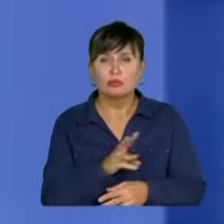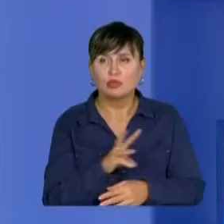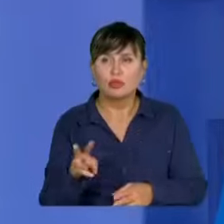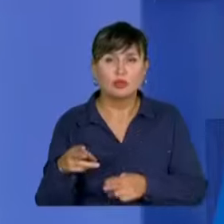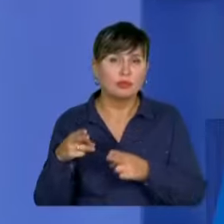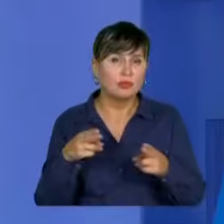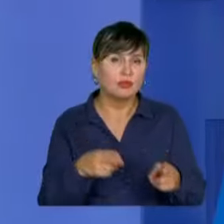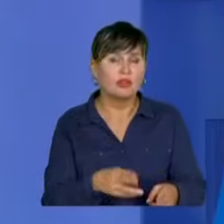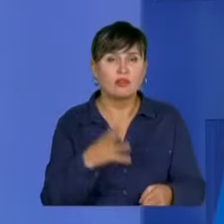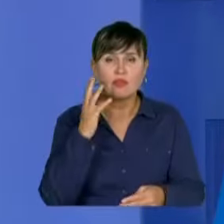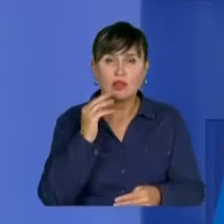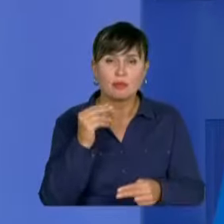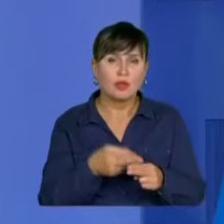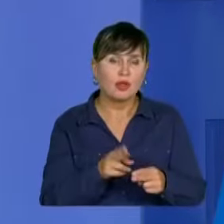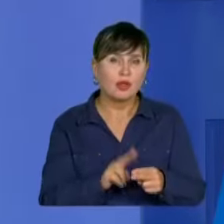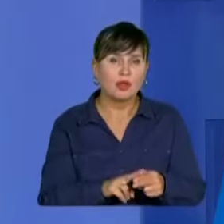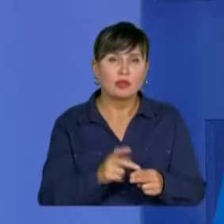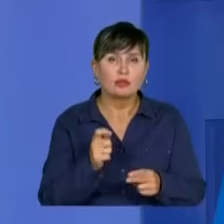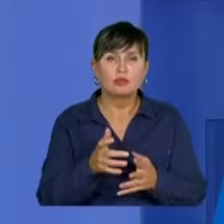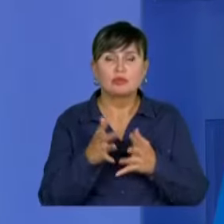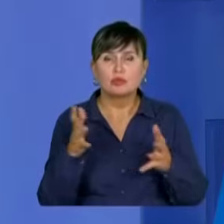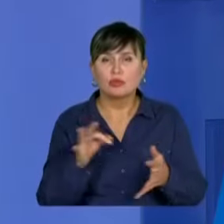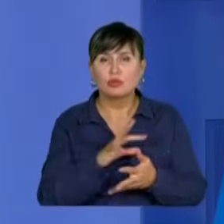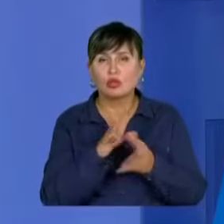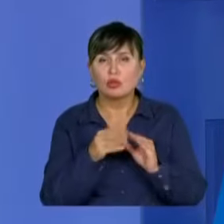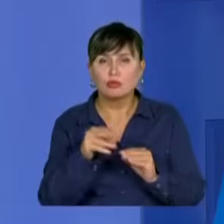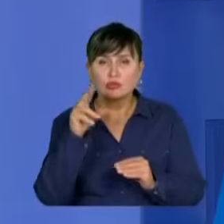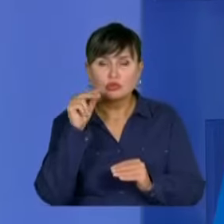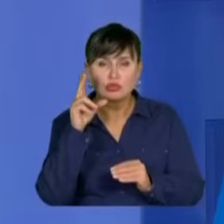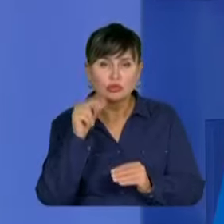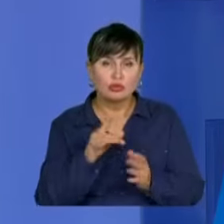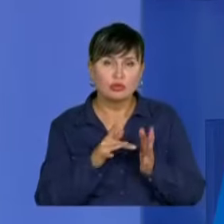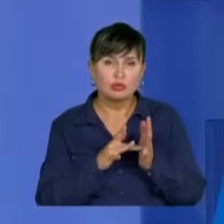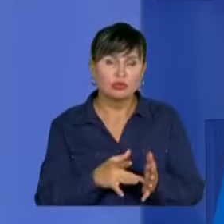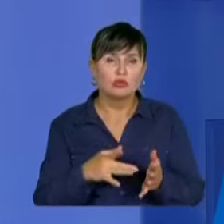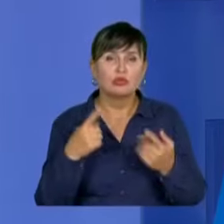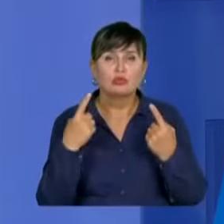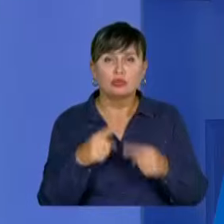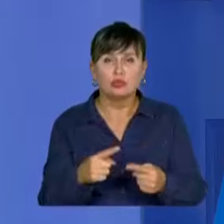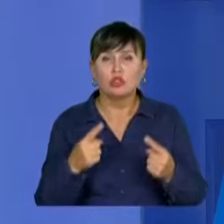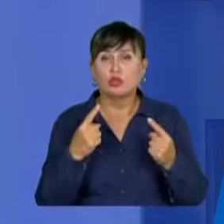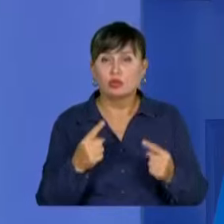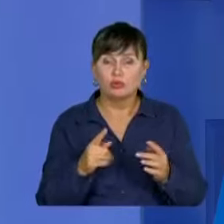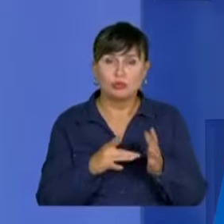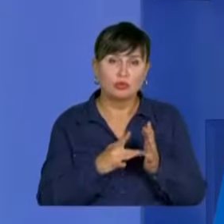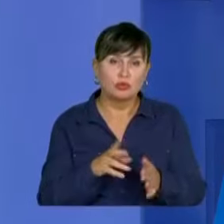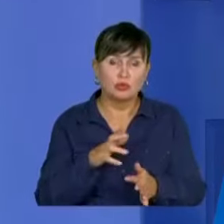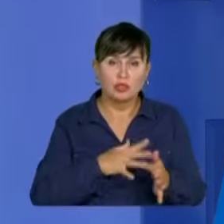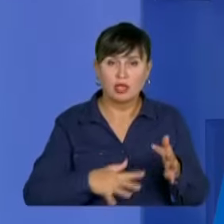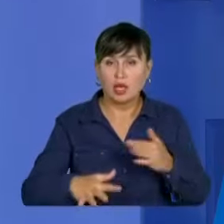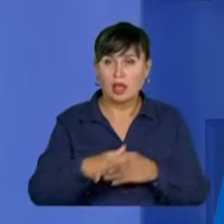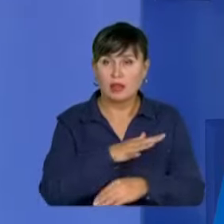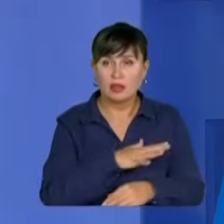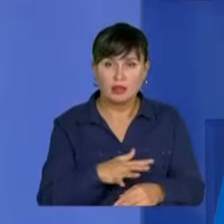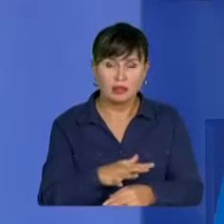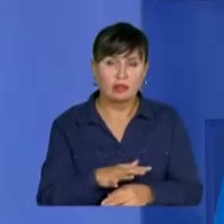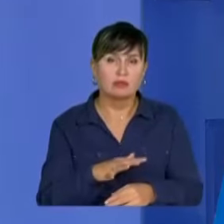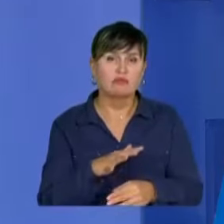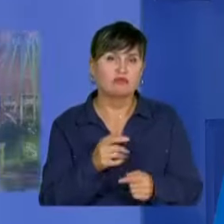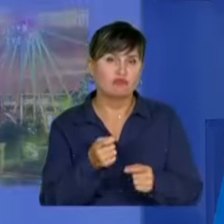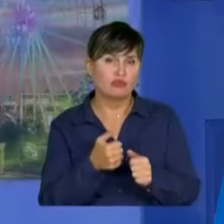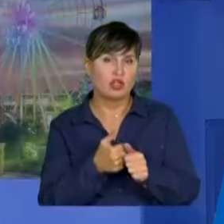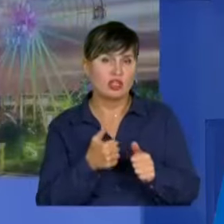именно в Алматы. Это чуть больше четверти от общего числа туристов. Другие крупные туристические центры страны, Астана и Шымкент, заметно